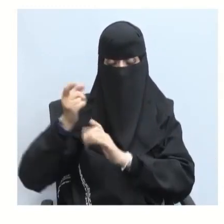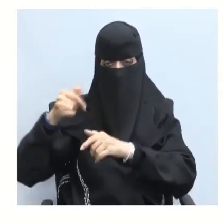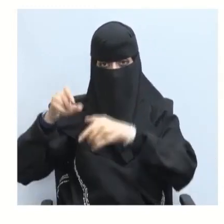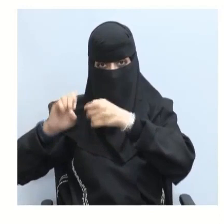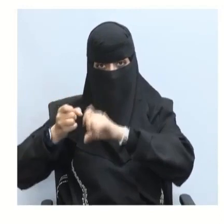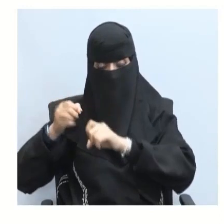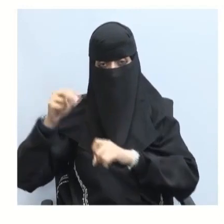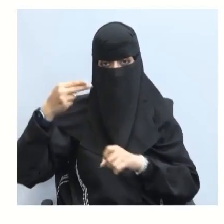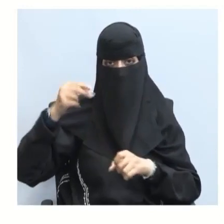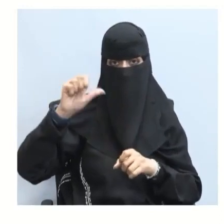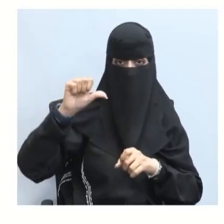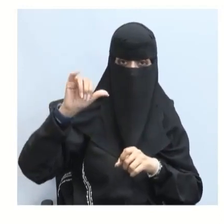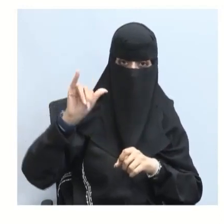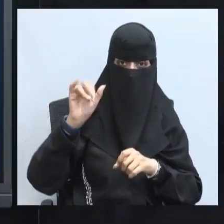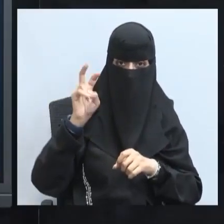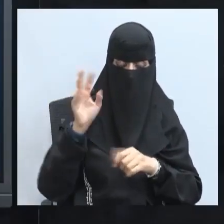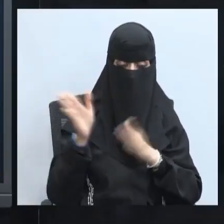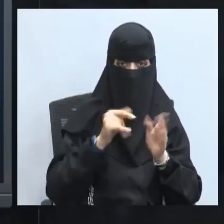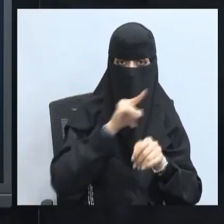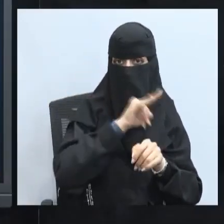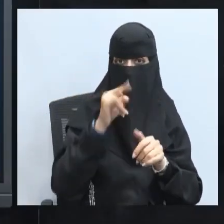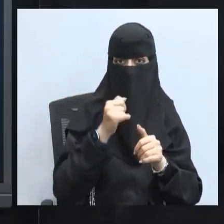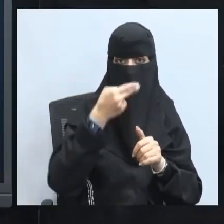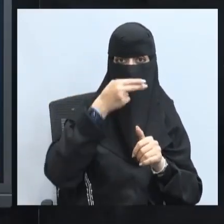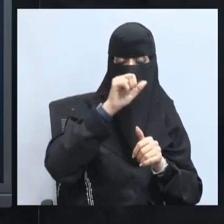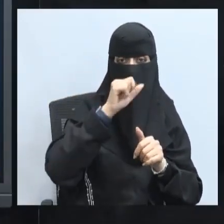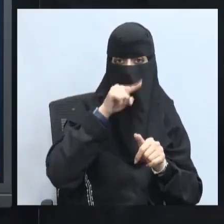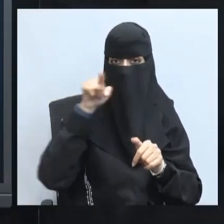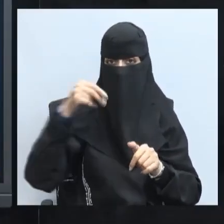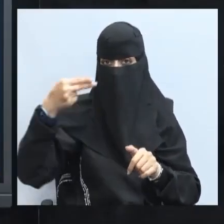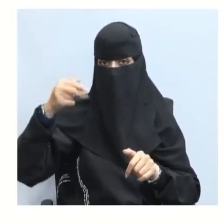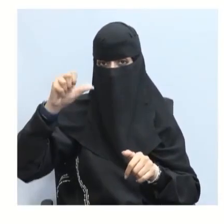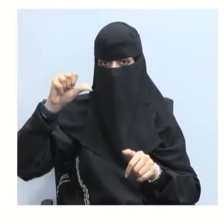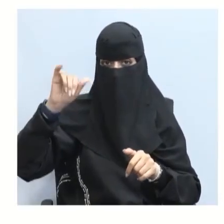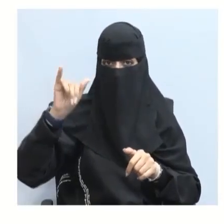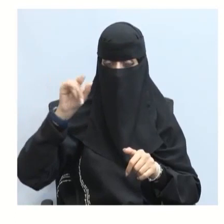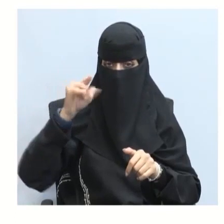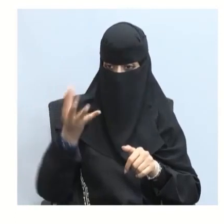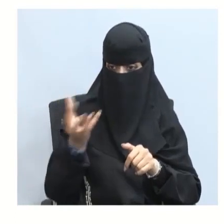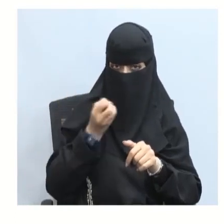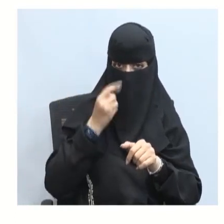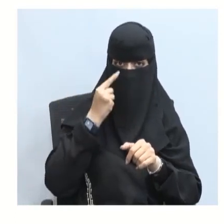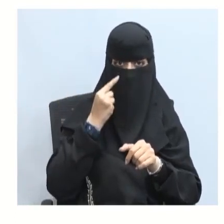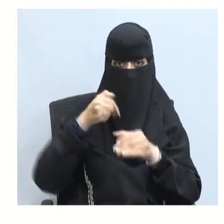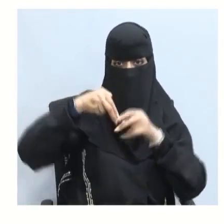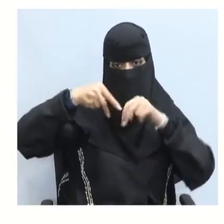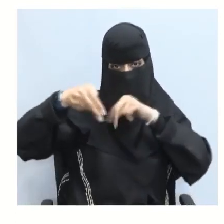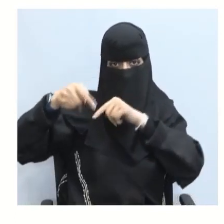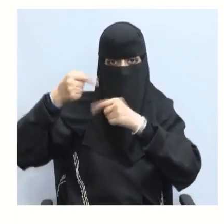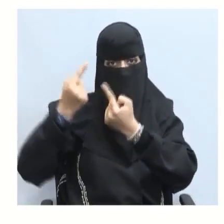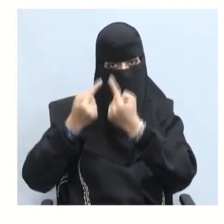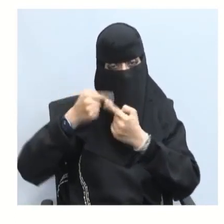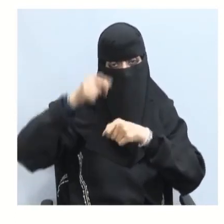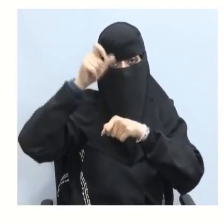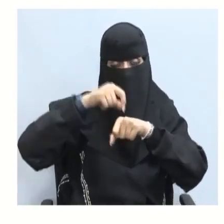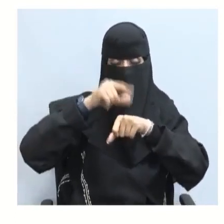مركبات غير عضويه قلنا ان العضويه تاتي من الكائنات الحيه اذا تتكون من مركبين او من عنصرين هما الكربون والهيدروجين